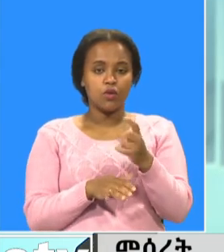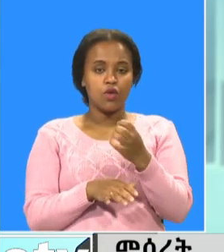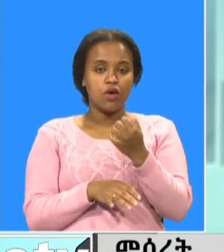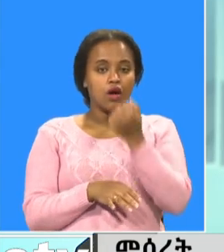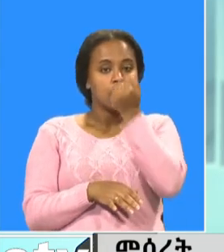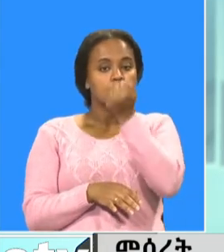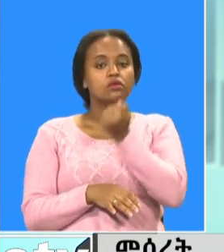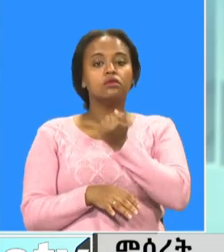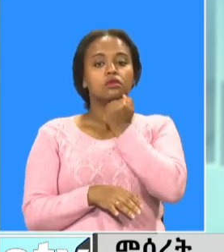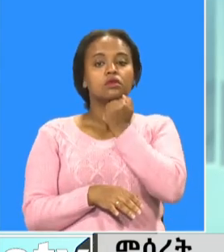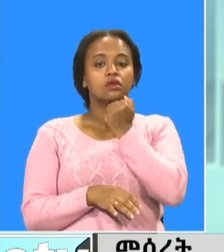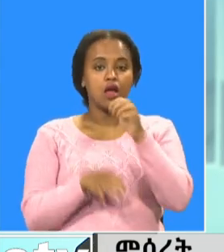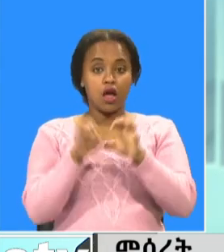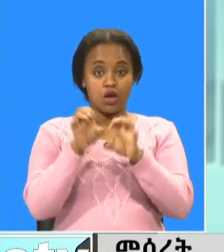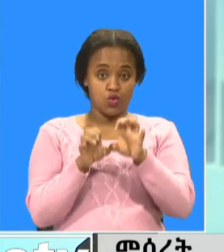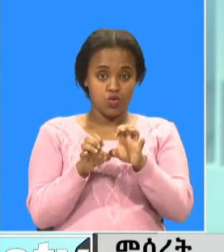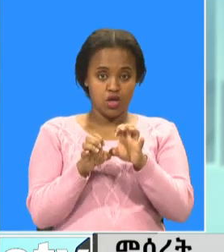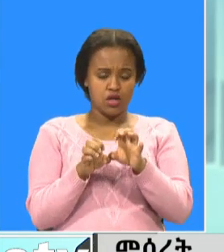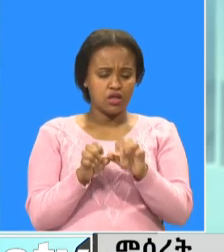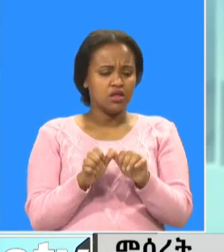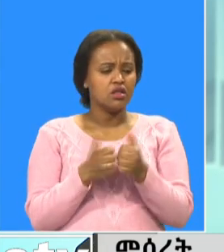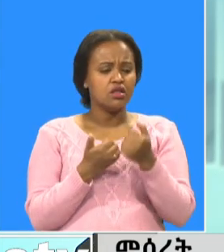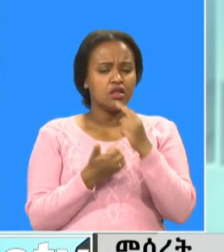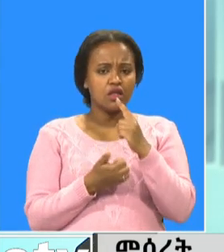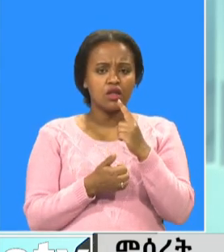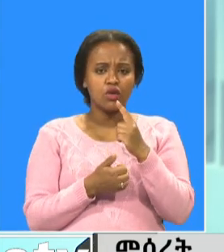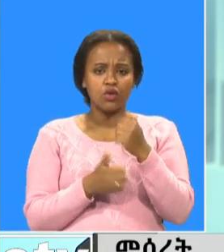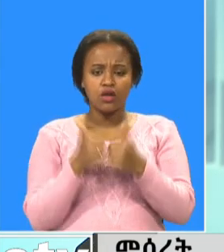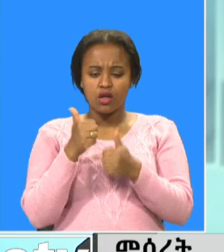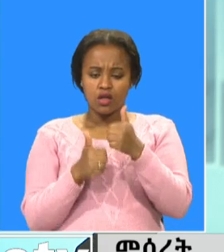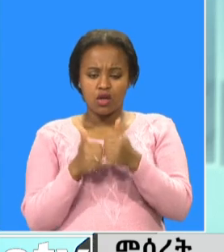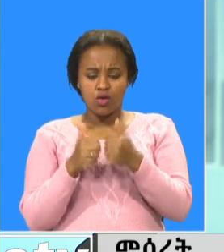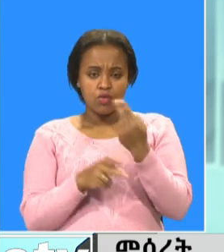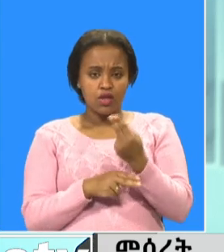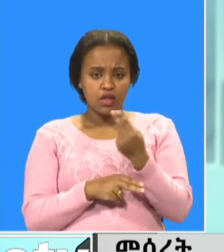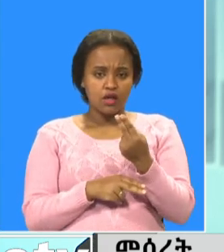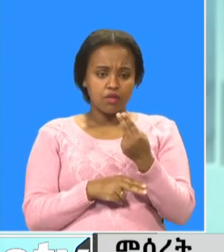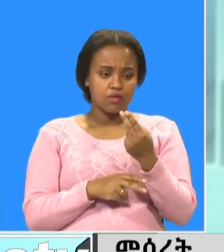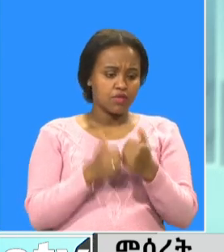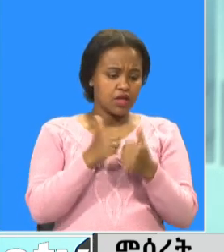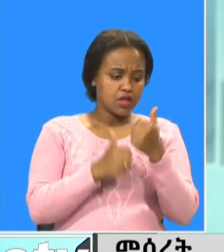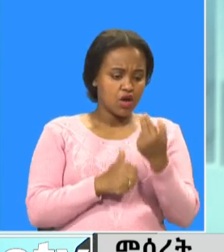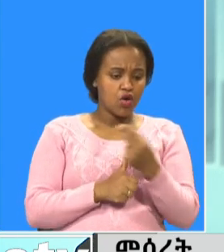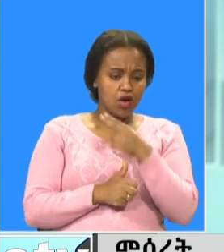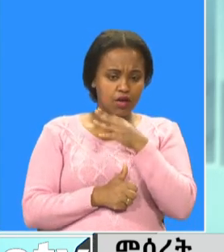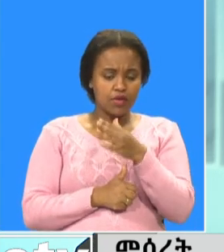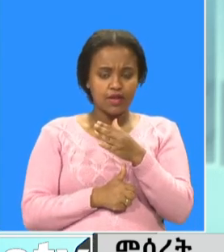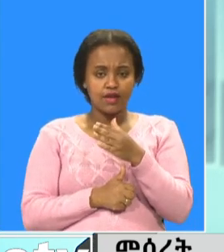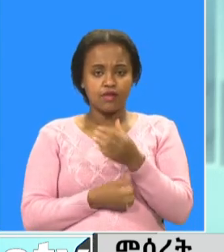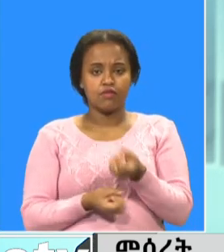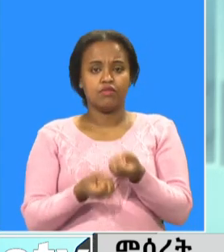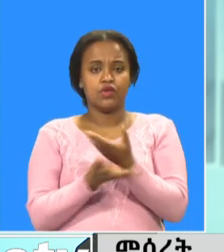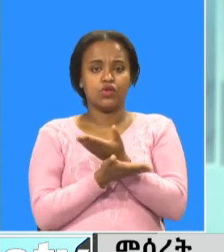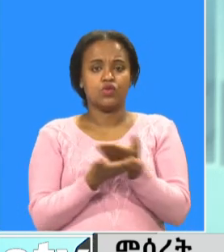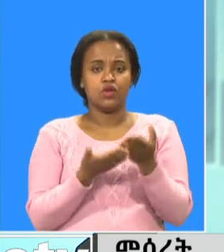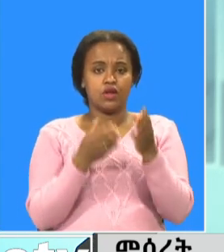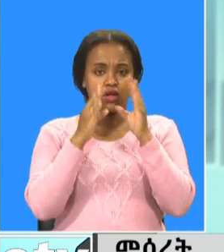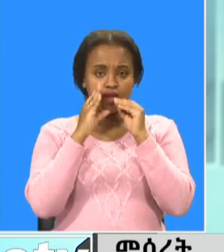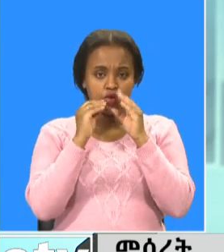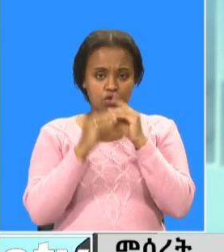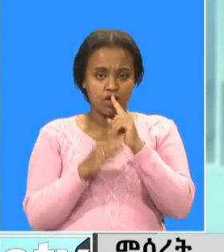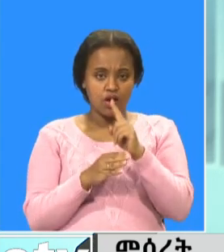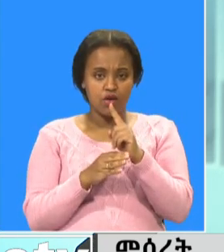በታች ያወርዱታል እና እንዴት ነው የትኛው ነው መጠቀም ያለብን የትኛው ነው አለመጠቀም ያለብን? እና ብዙ ነገር እየተወራ